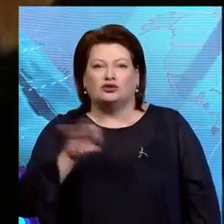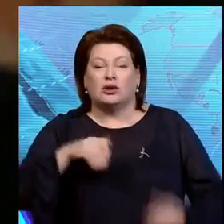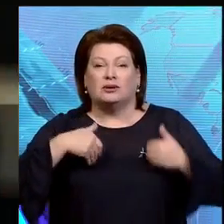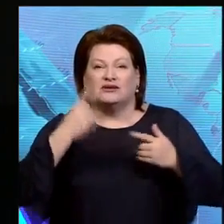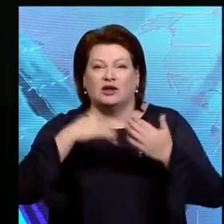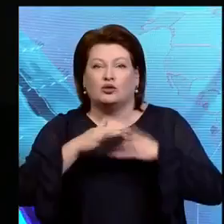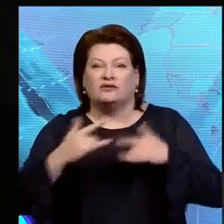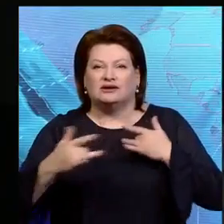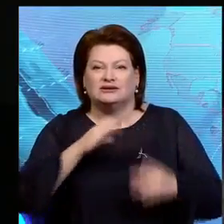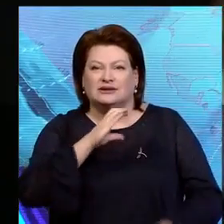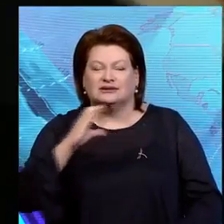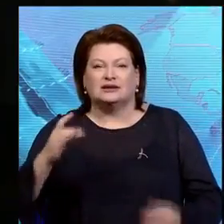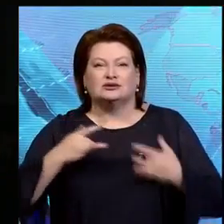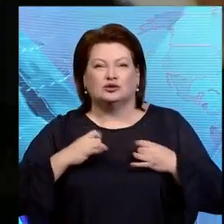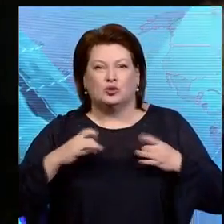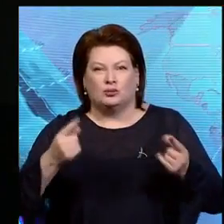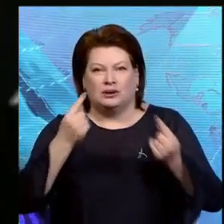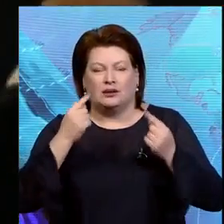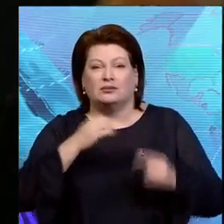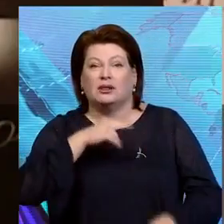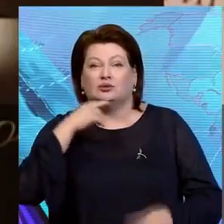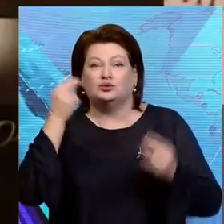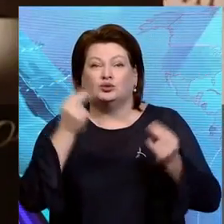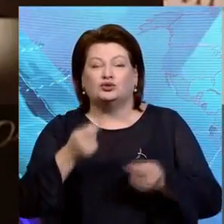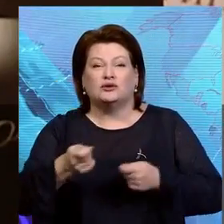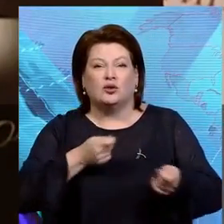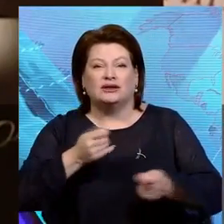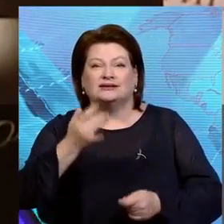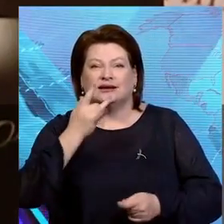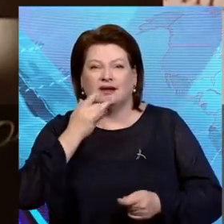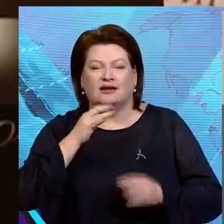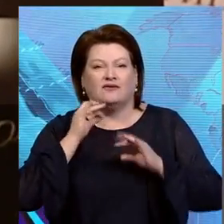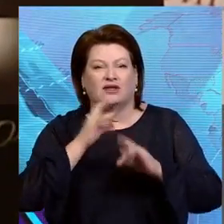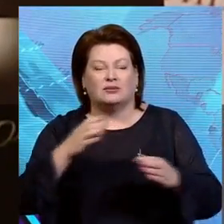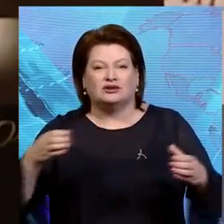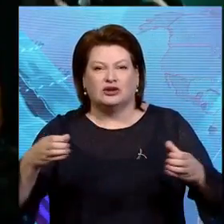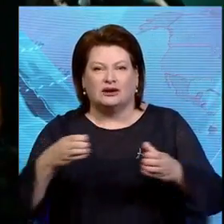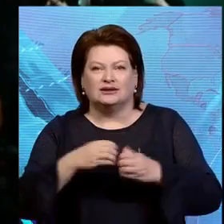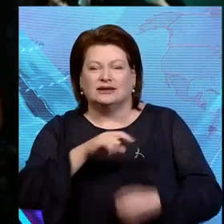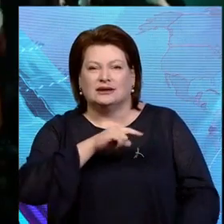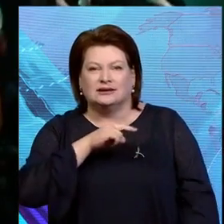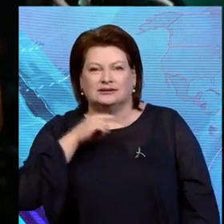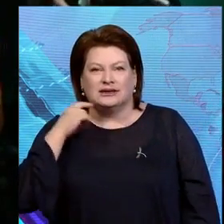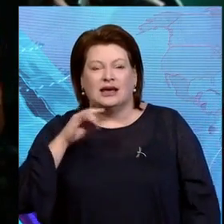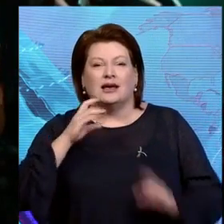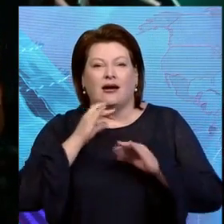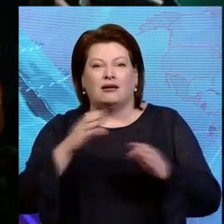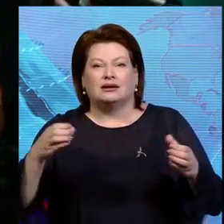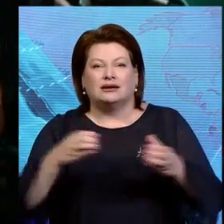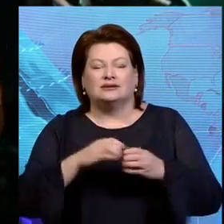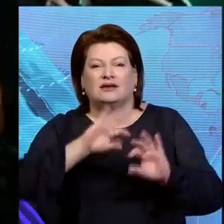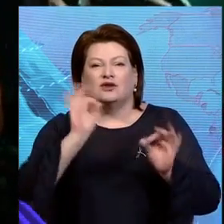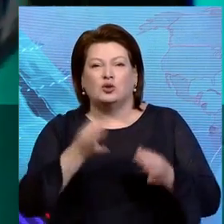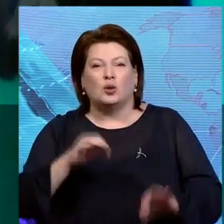поздравил народного артиста СССР с юбилеем. С Беларусью художественного руководителя Национального филармонического оркестра России и Камерного оркестра